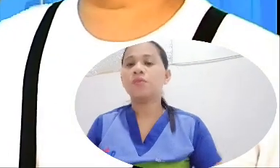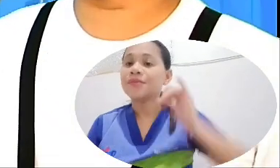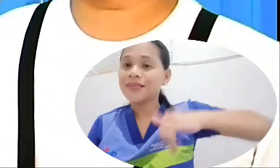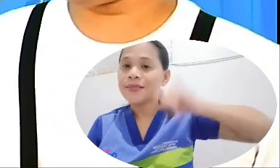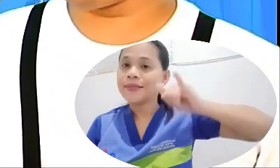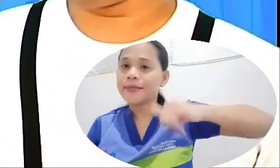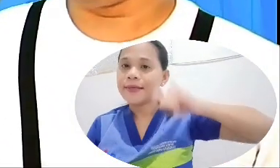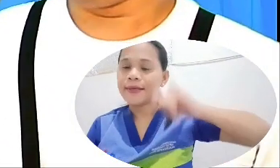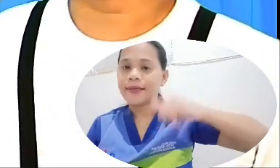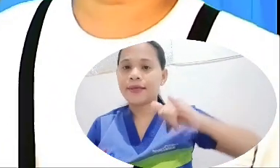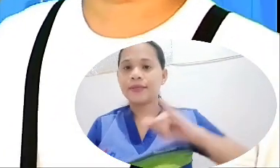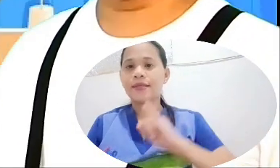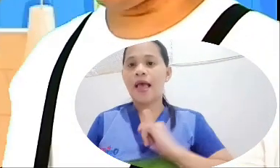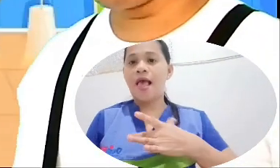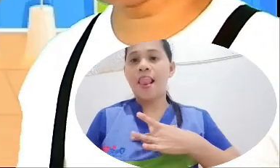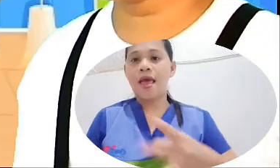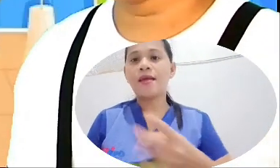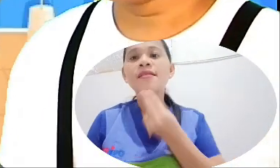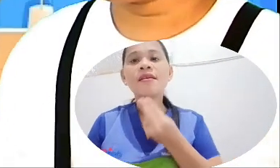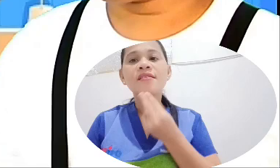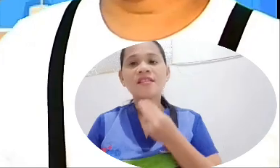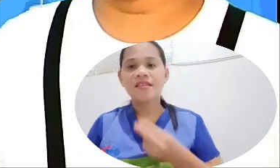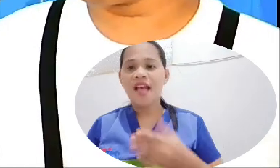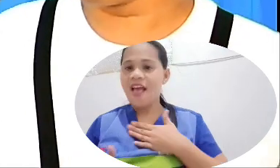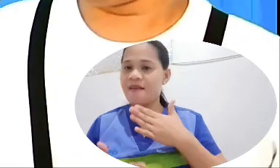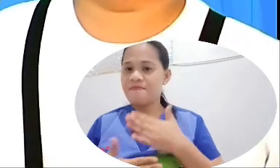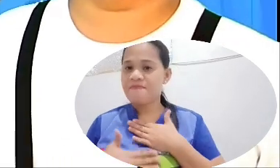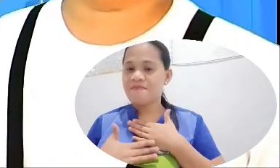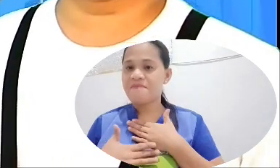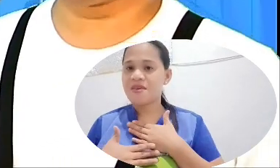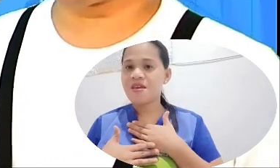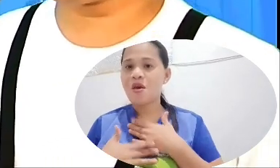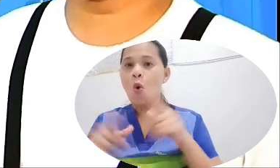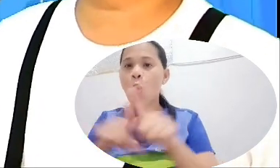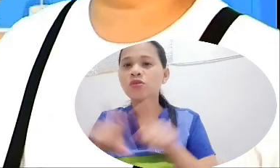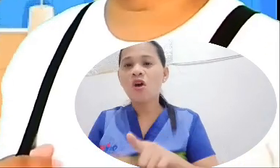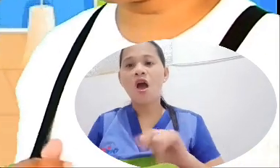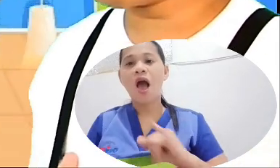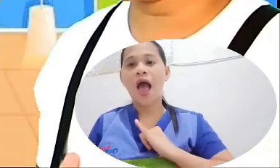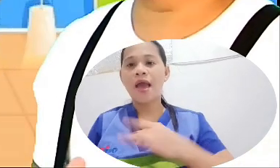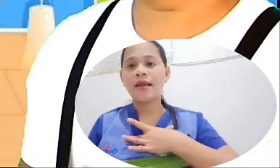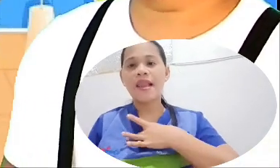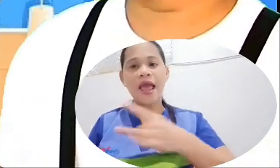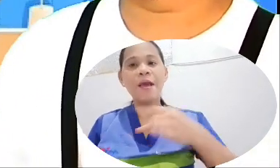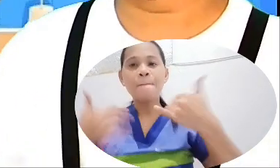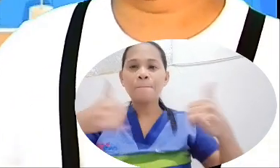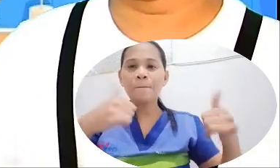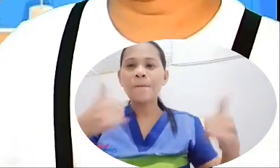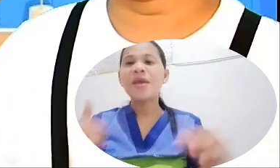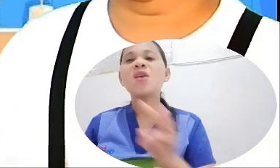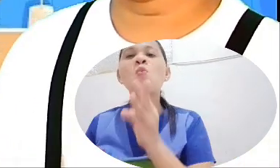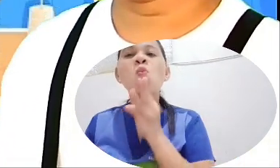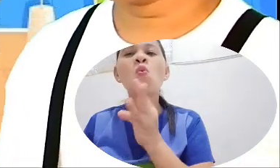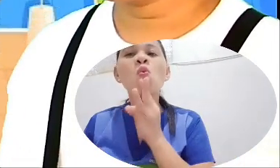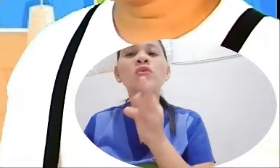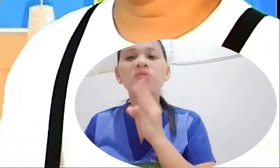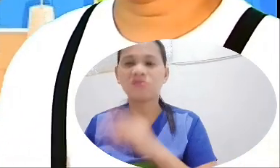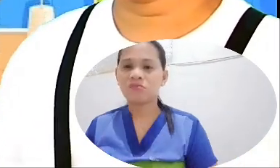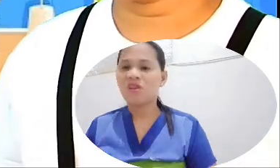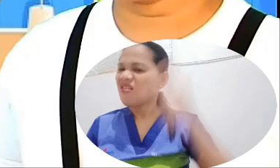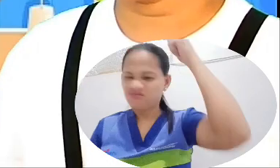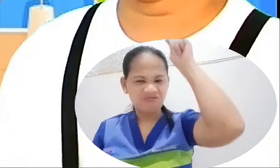Gustong-gusto ko yun, Ate. Masaya yun. Lalo na at pinaglalaruan ko ang tubig. Ah,